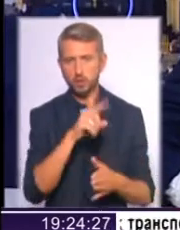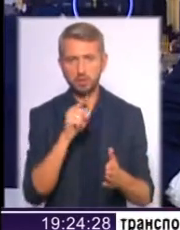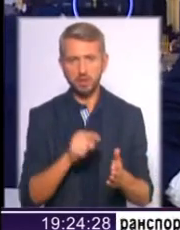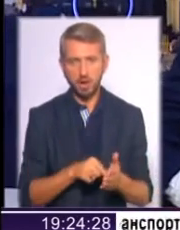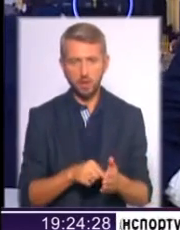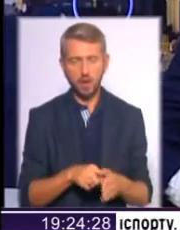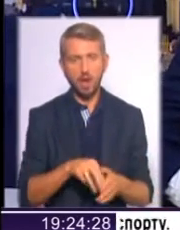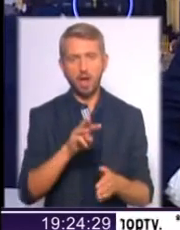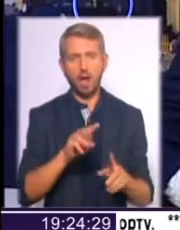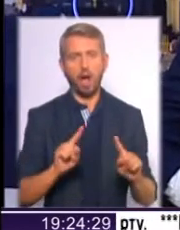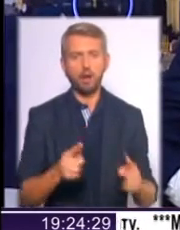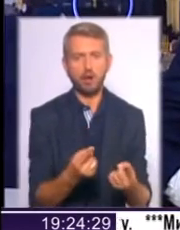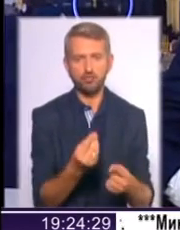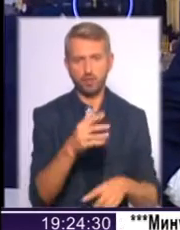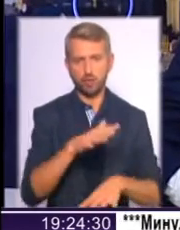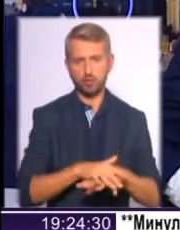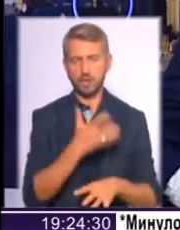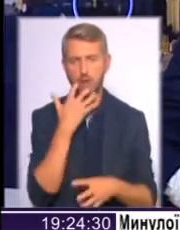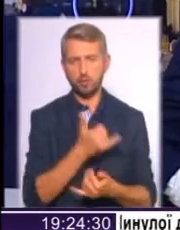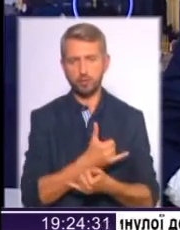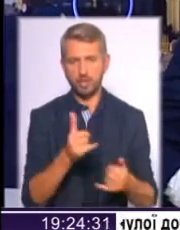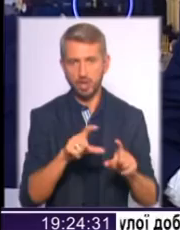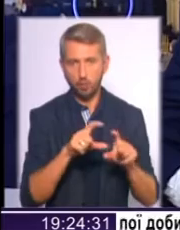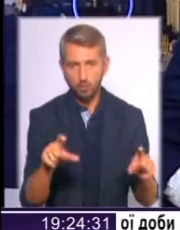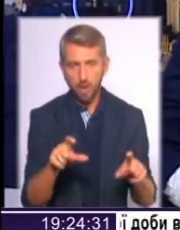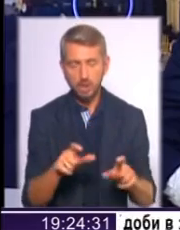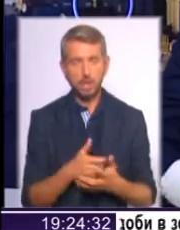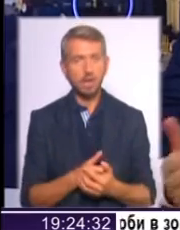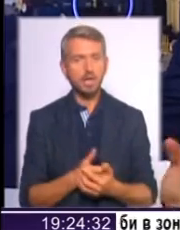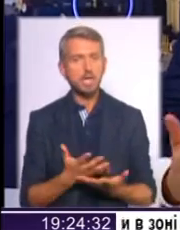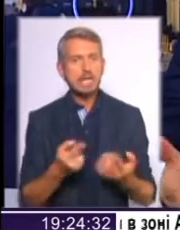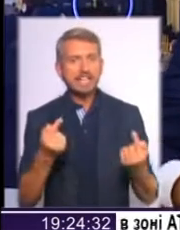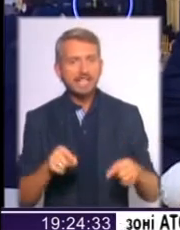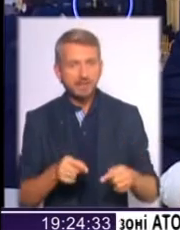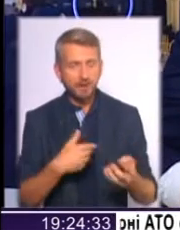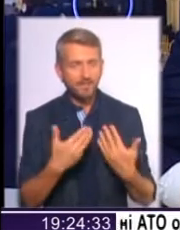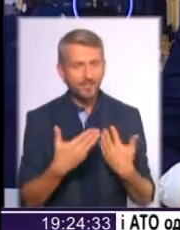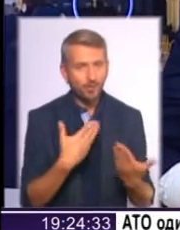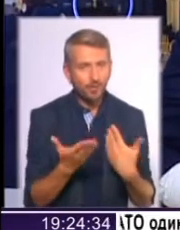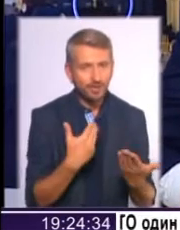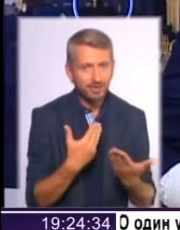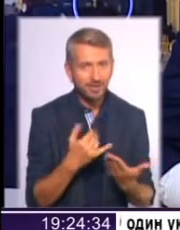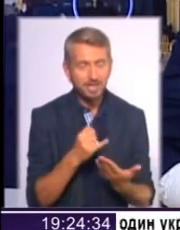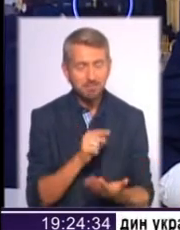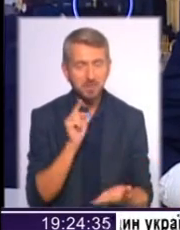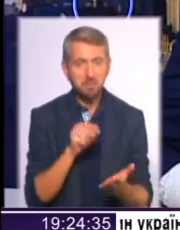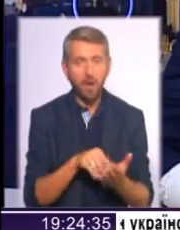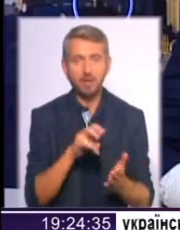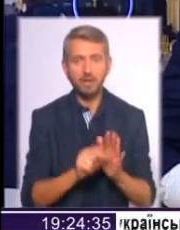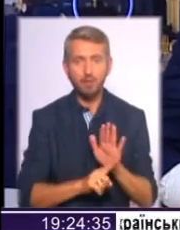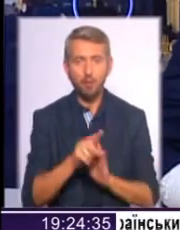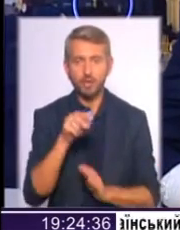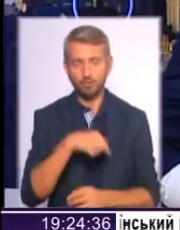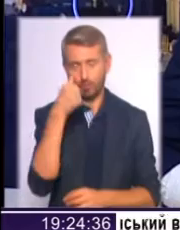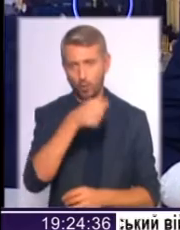накладання арештів на рахунки теплопостачальних компаній. От саме криза цих взаємовідносин, вона припала на початок цього